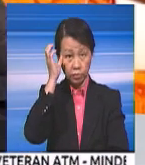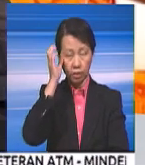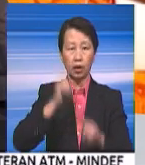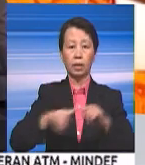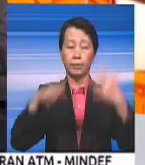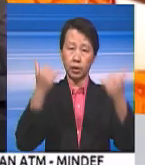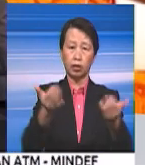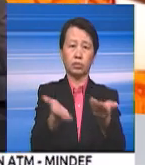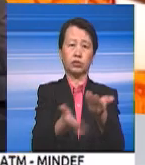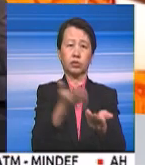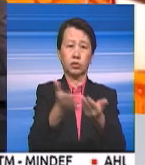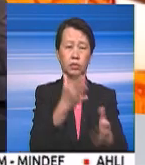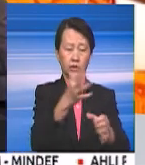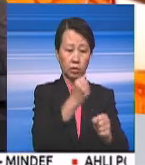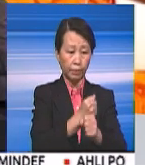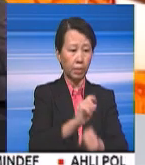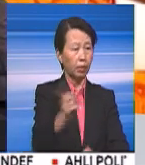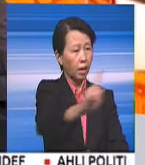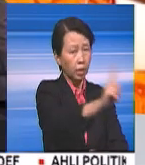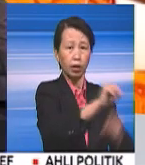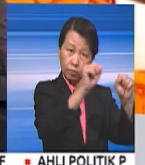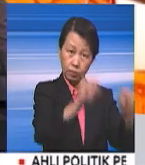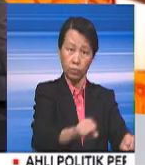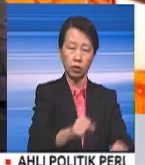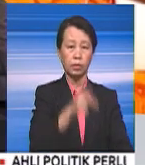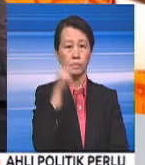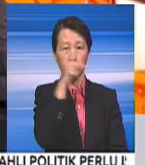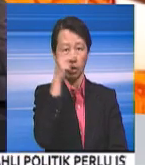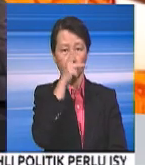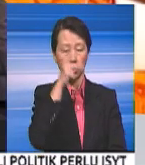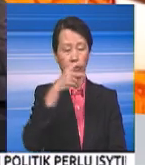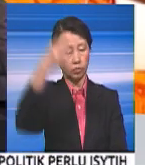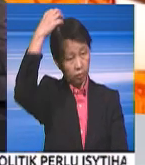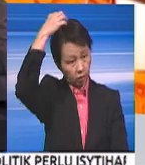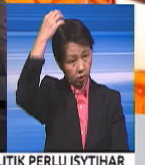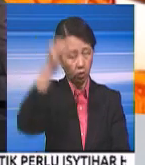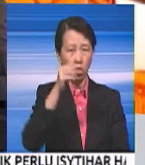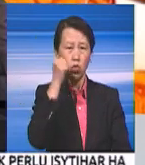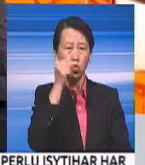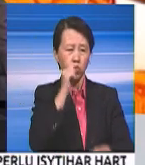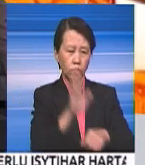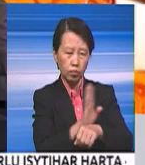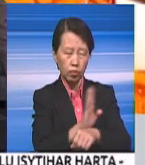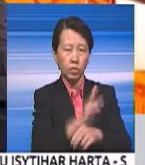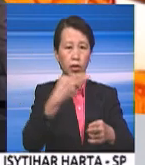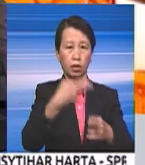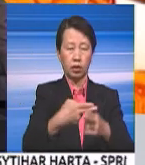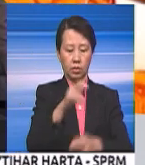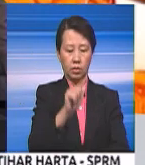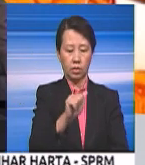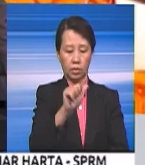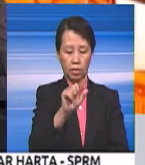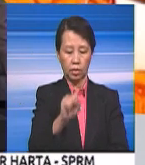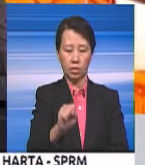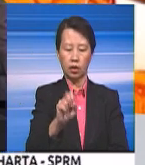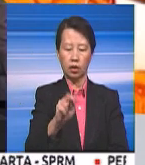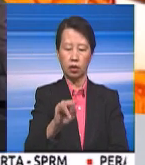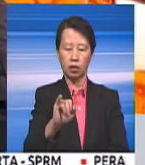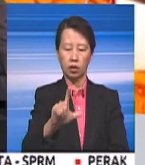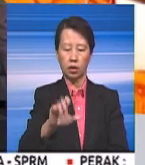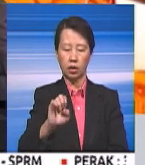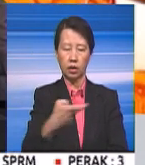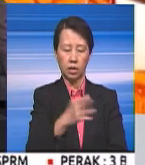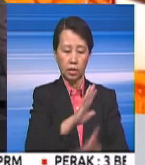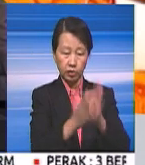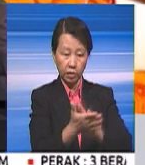kini mudah didapati di mana-mana. Di Kajang, Selangor, seorang usahawan wanita Melayu bernama Asnilah Saleh alias Ramli